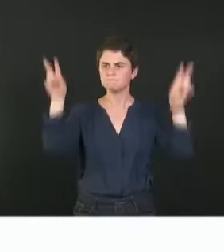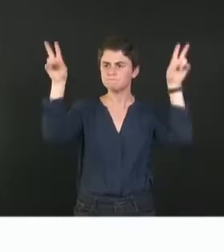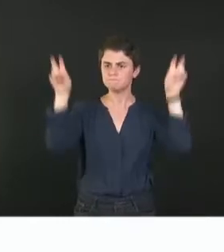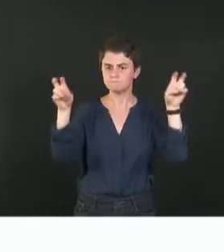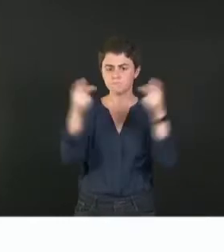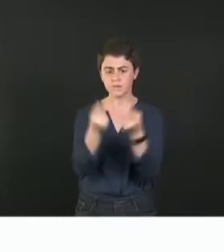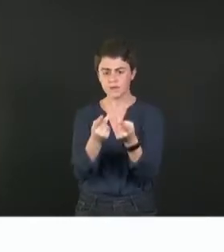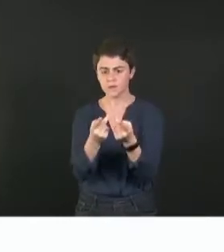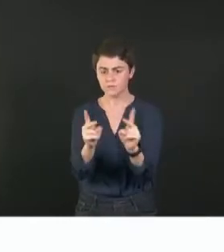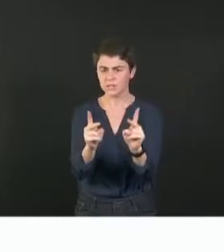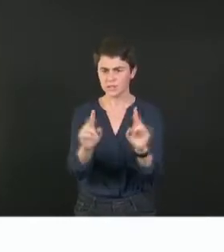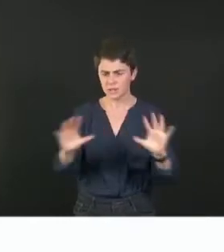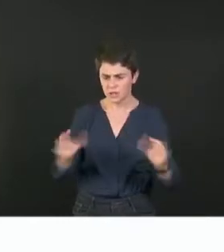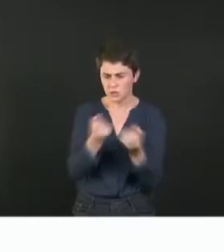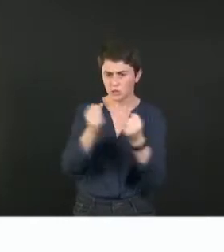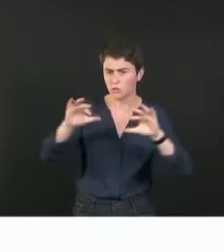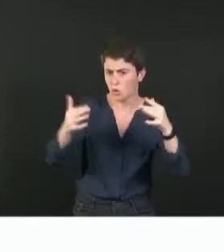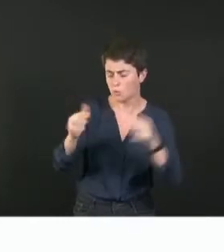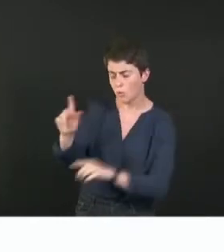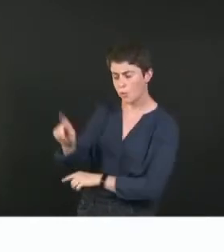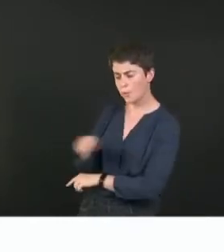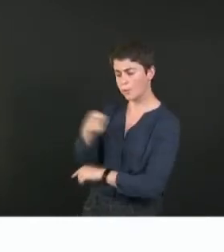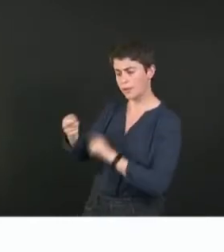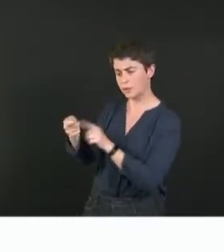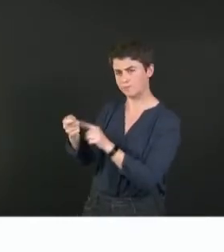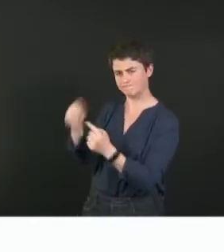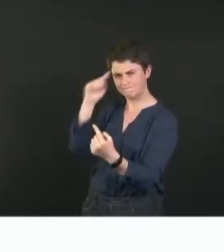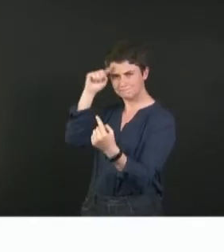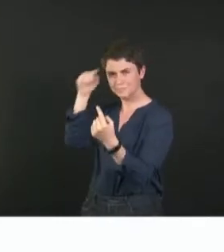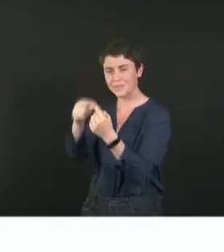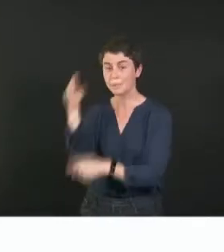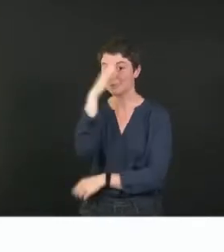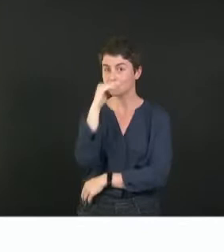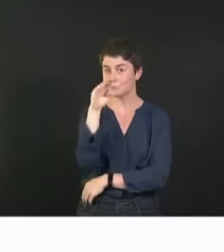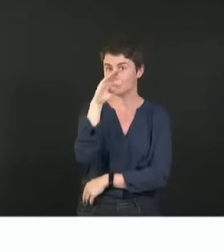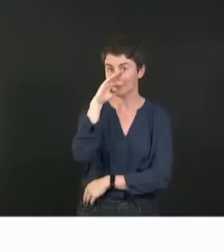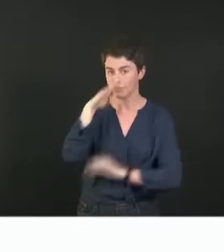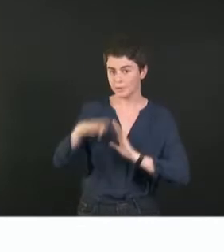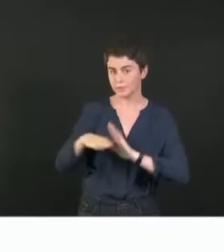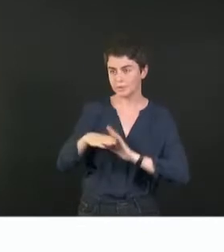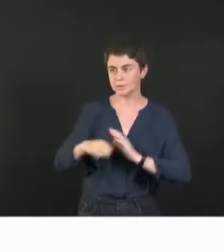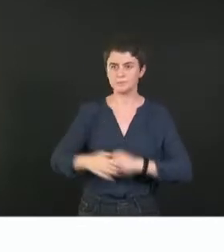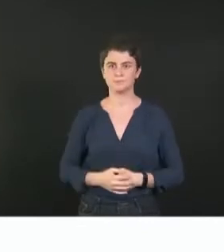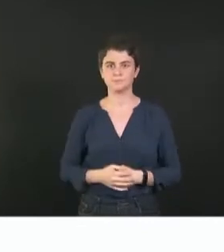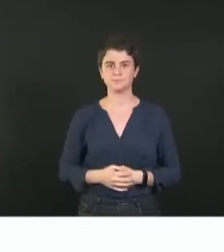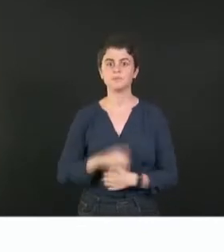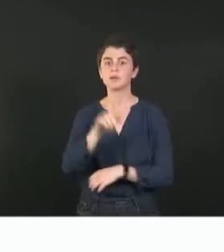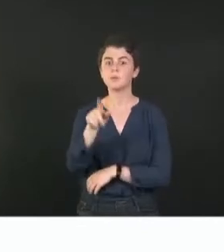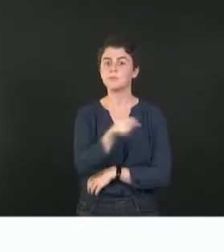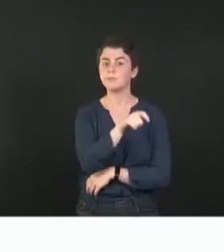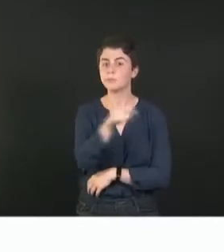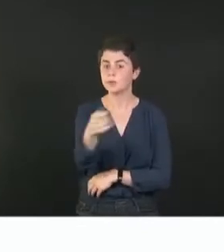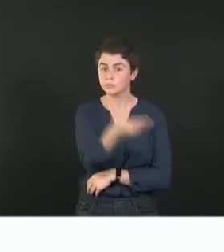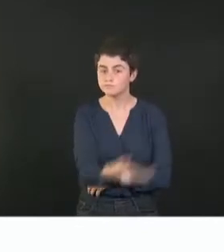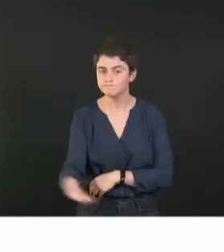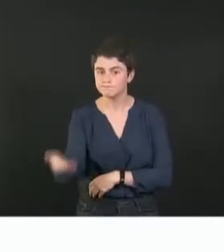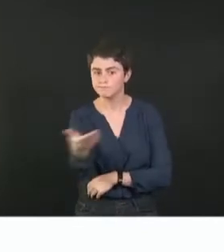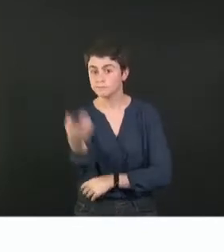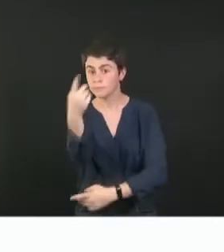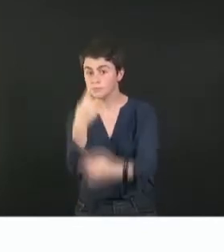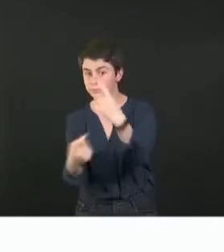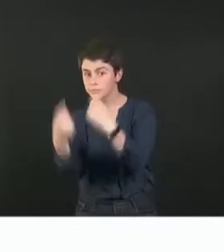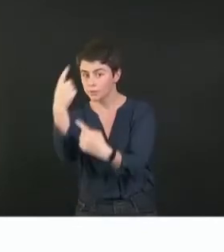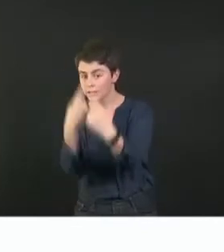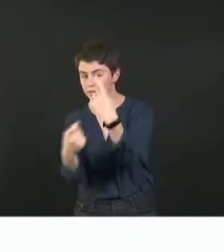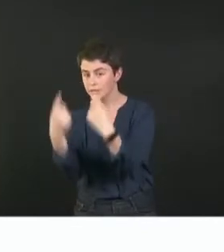la ville? C'est le thème qui nous réunit en ce début d'après-midi. Vous pourrez évidemment poser vos questions à